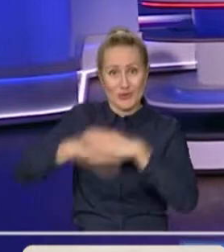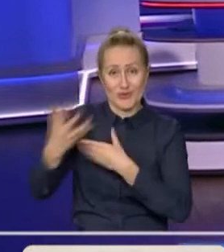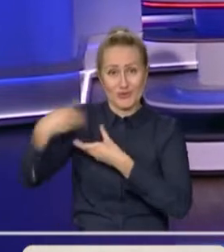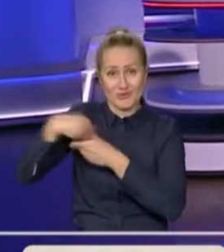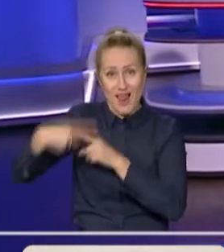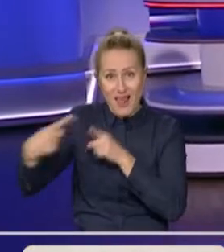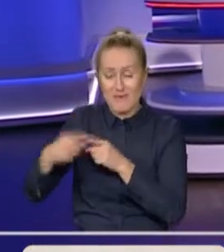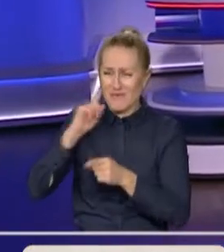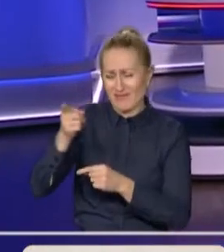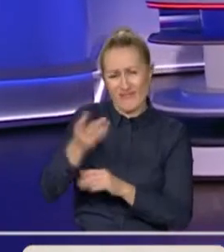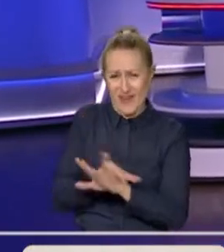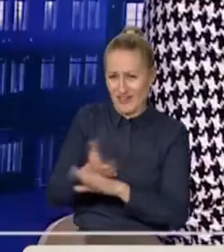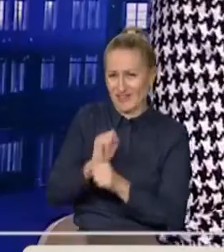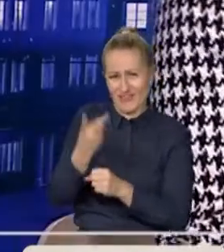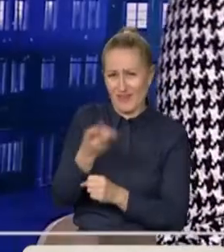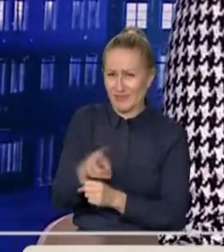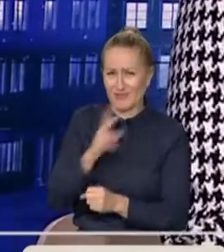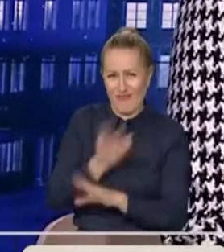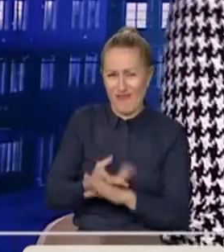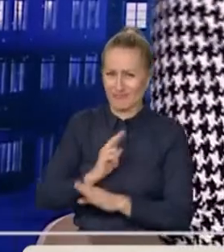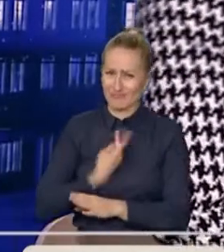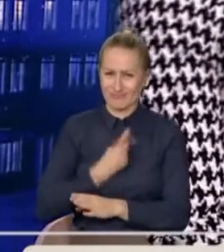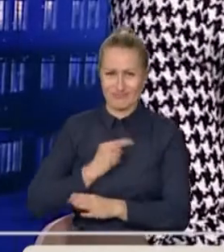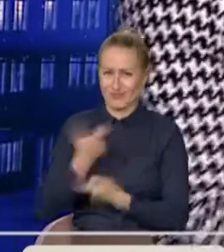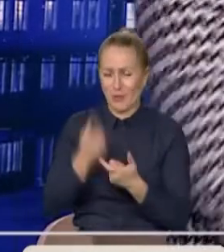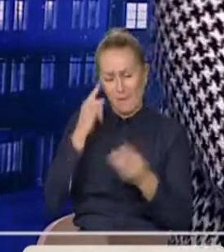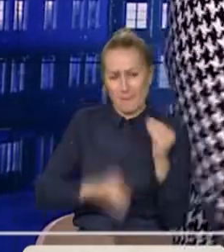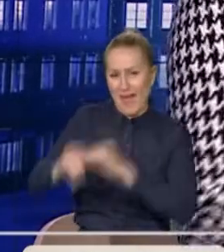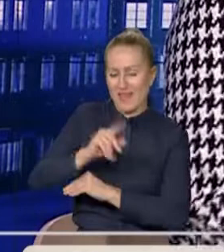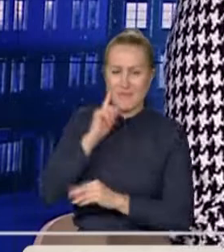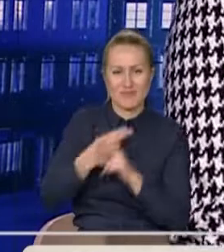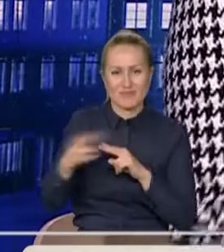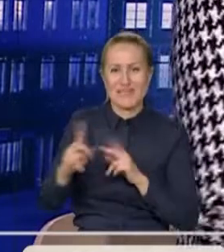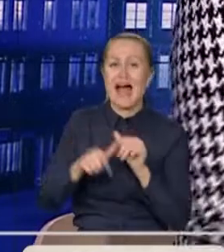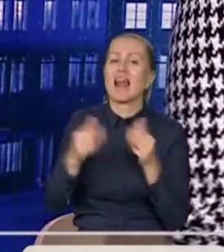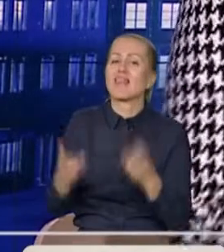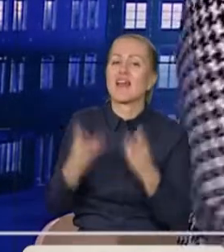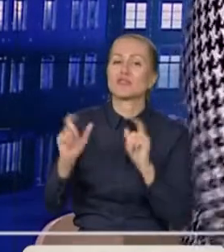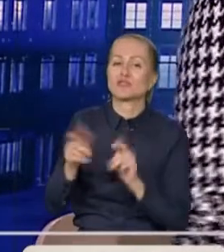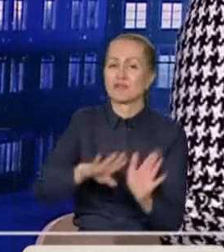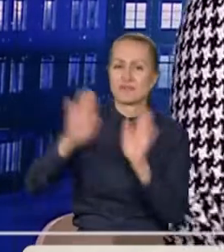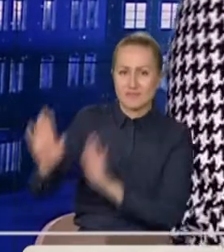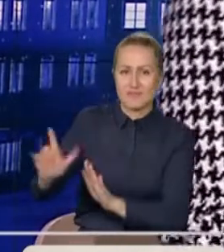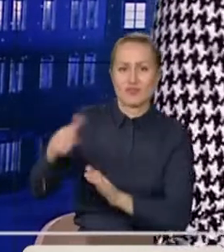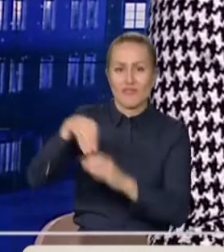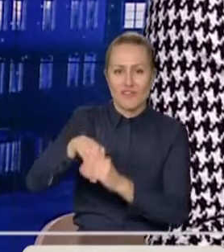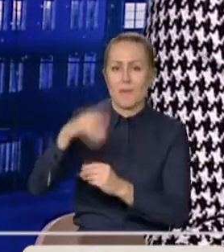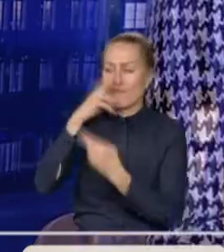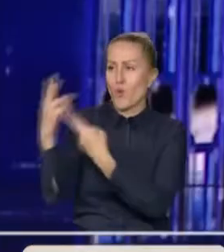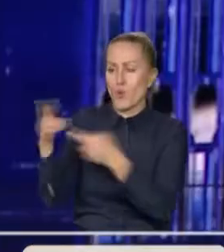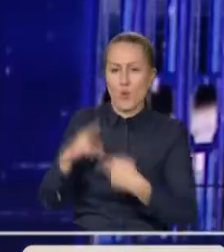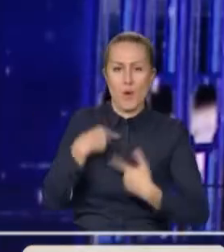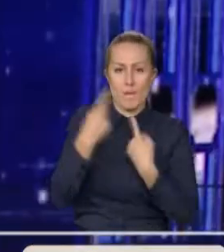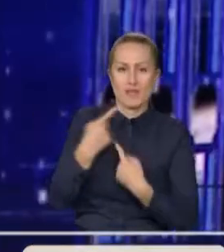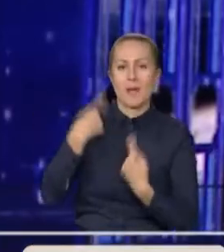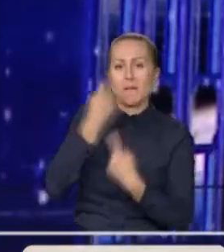jest cyniczne, naprawdę. To jest bardzo cyniczne. Czysta manipulacja, ale najważniejsza rzecz jest taka. Zostawmy to. No, w tej sprawie się różnimy. Myślę,